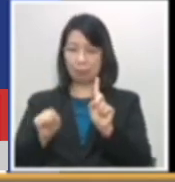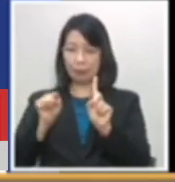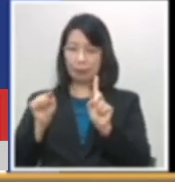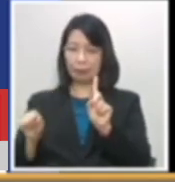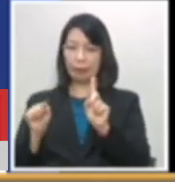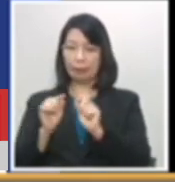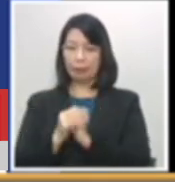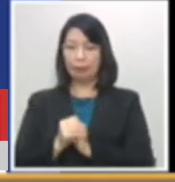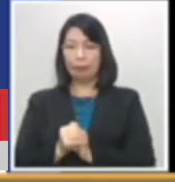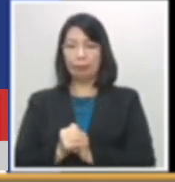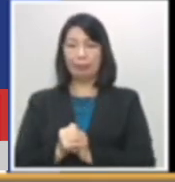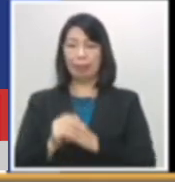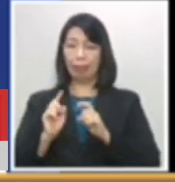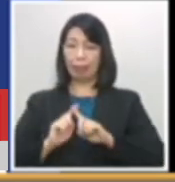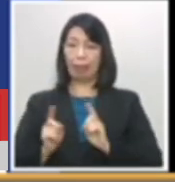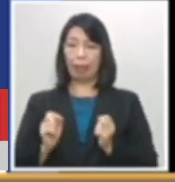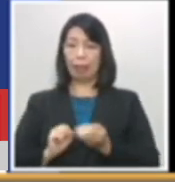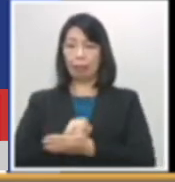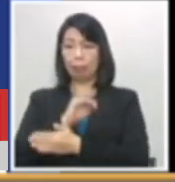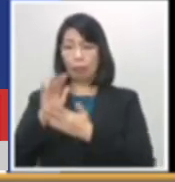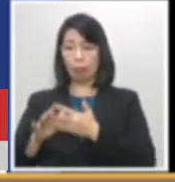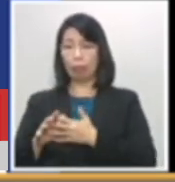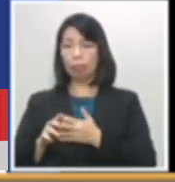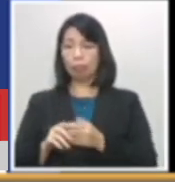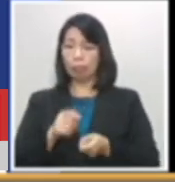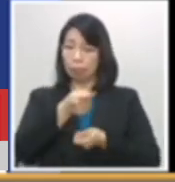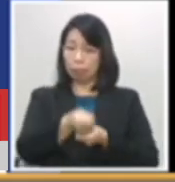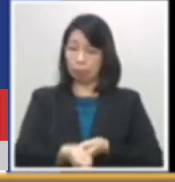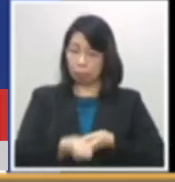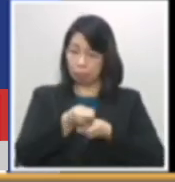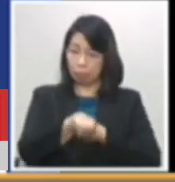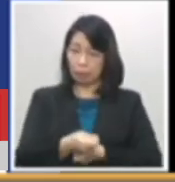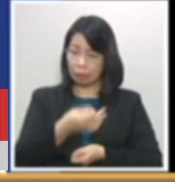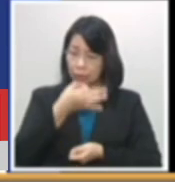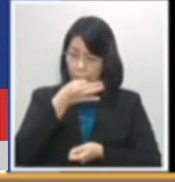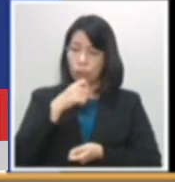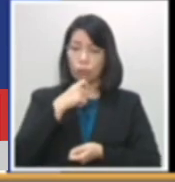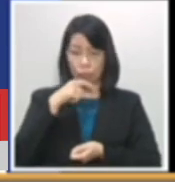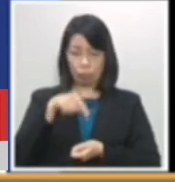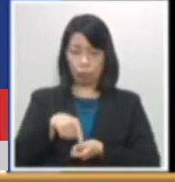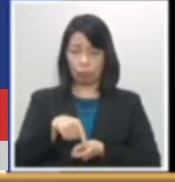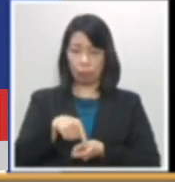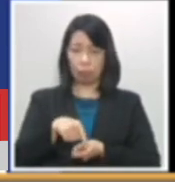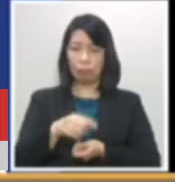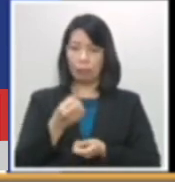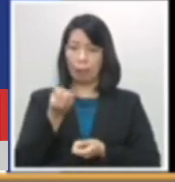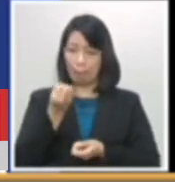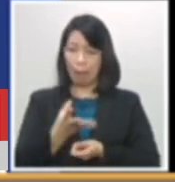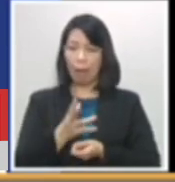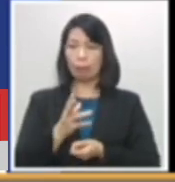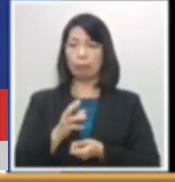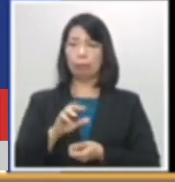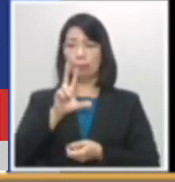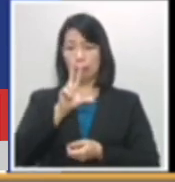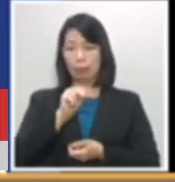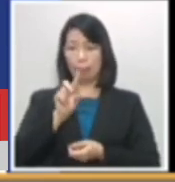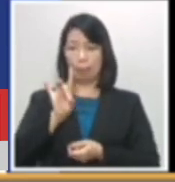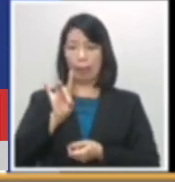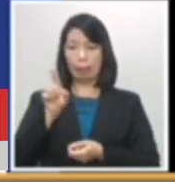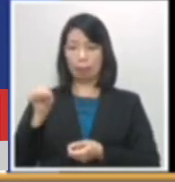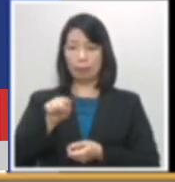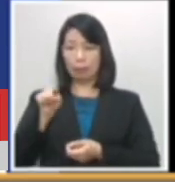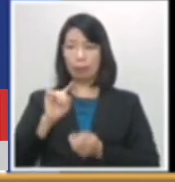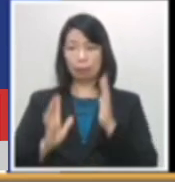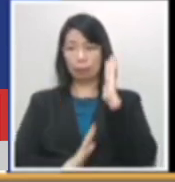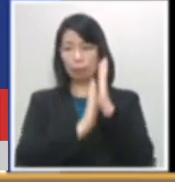1.1% ทั้งที่พี่น้องประชาชนซึ่งประกอบอาชีพเกษตรกรรมเนี่ยมีอัตราส่วนมากถึง 38% จากทั้งประเท